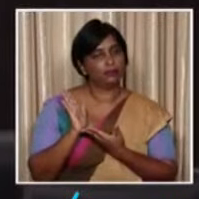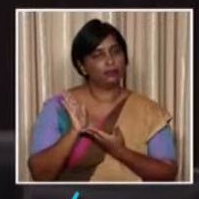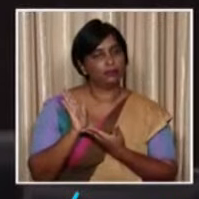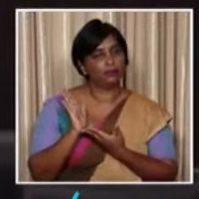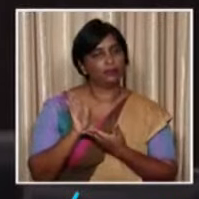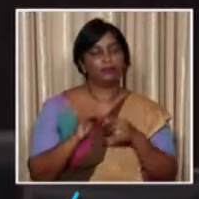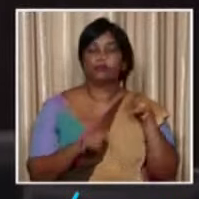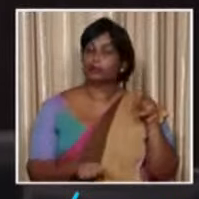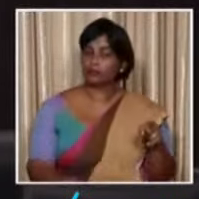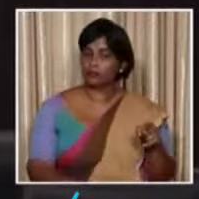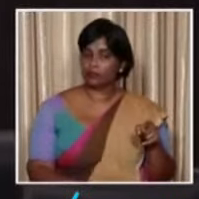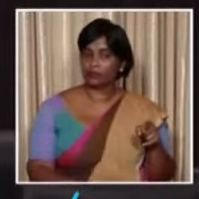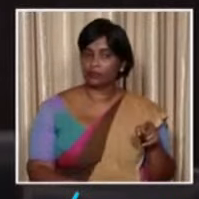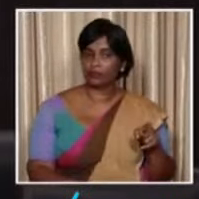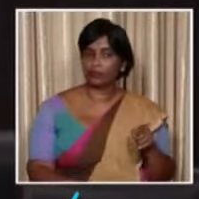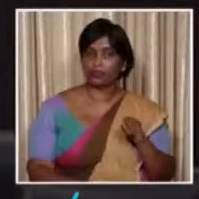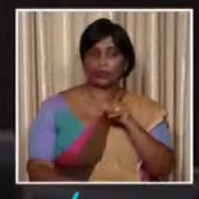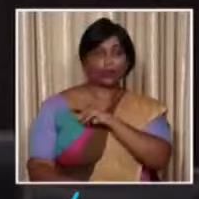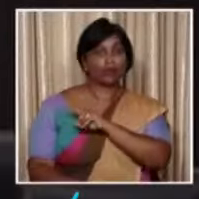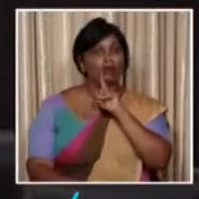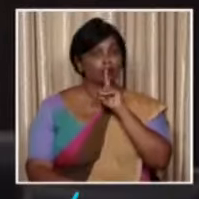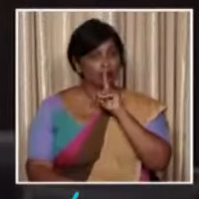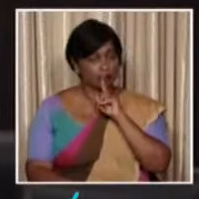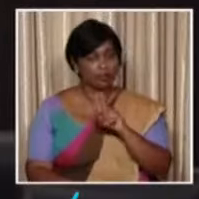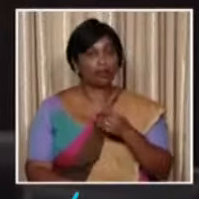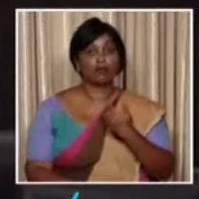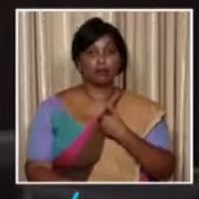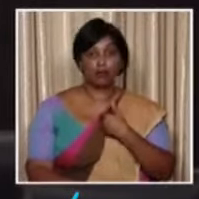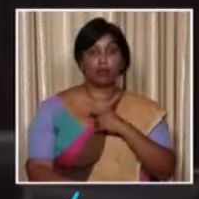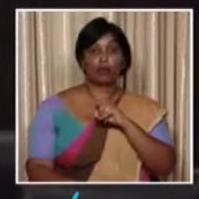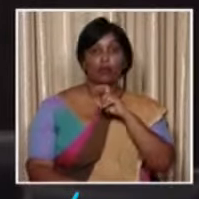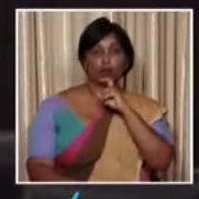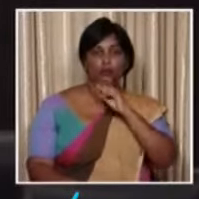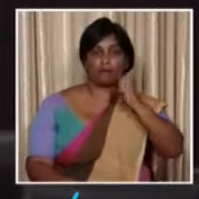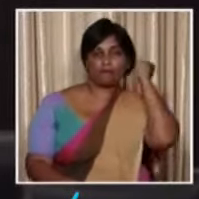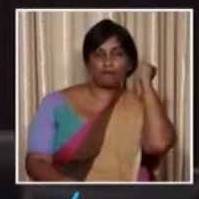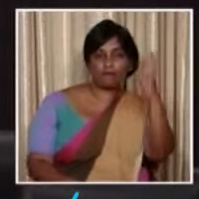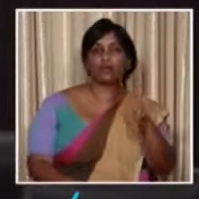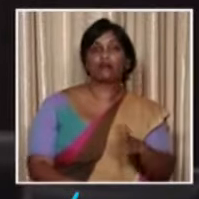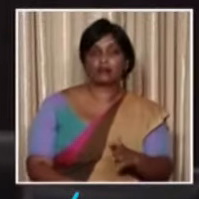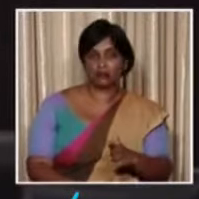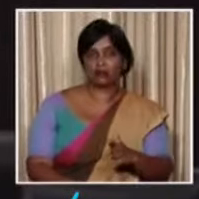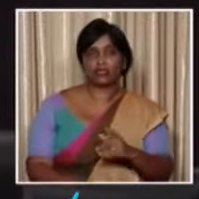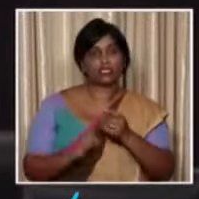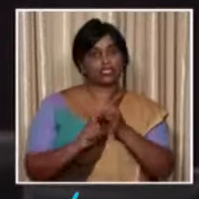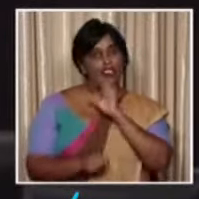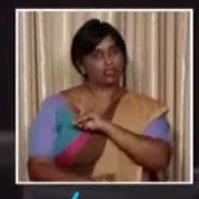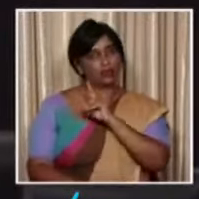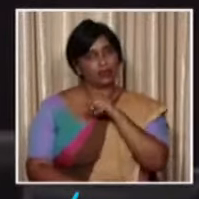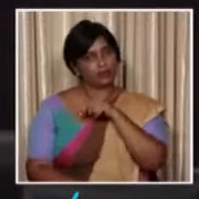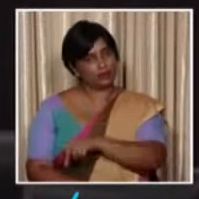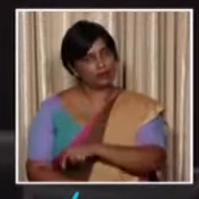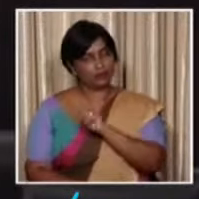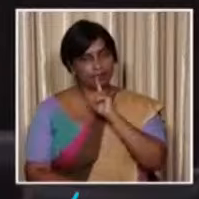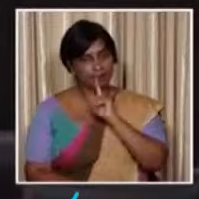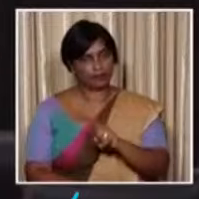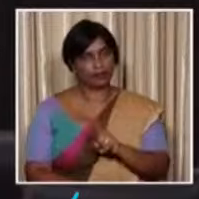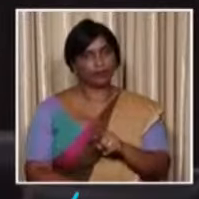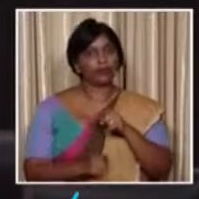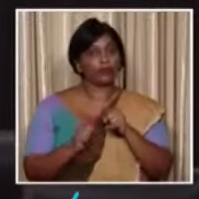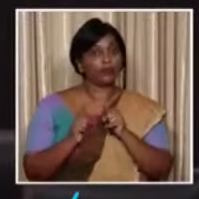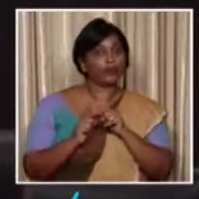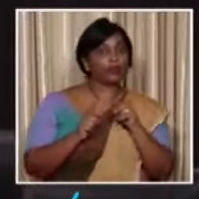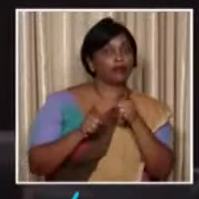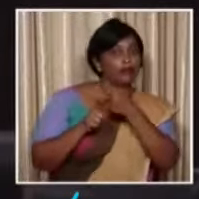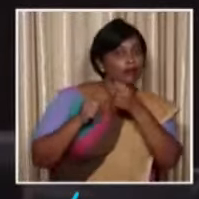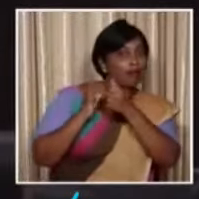තියෙන්නේ දැන් මේ එක පැත්තකින් කියනවා මම අධිකරණයට අපහාසයක් කරන්න හදුවයි කියලා ජනාධිපතිතුමා මෙතන ඇවිල්ලා. එතනින්ම